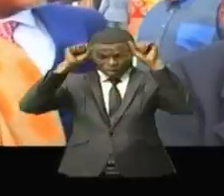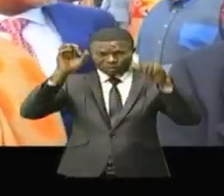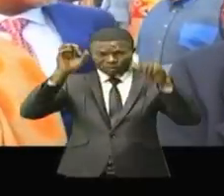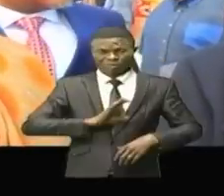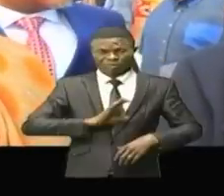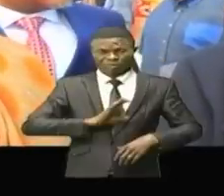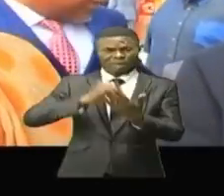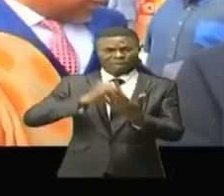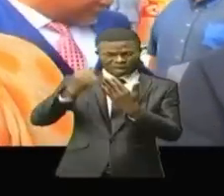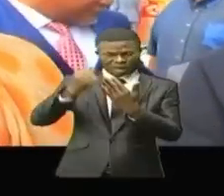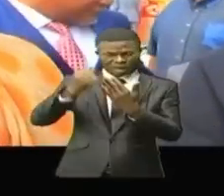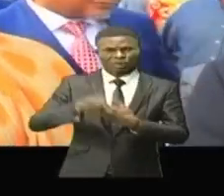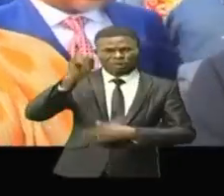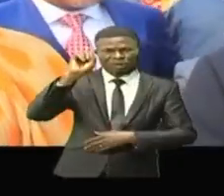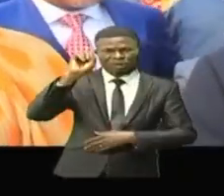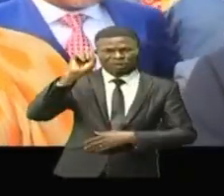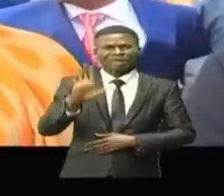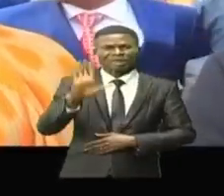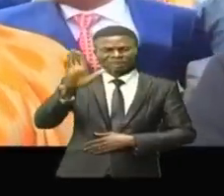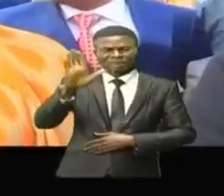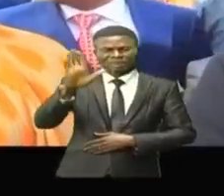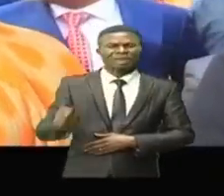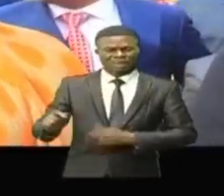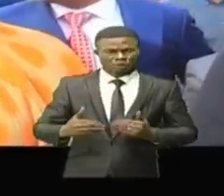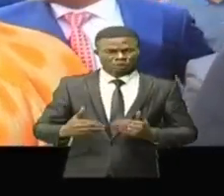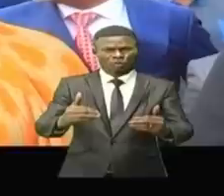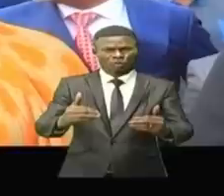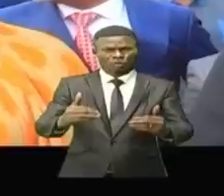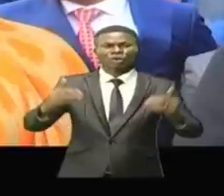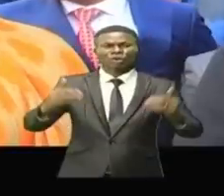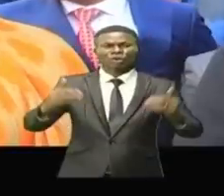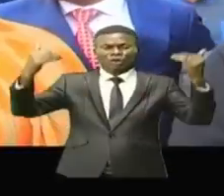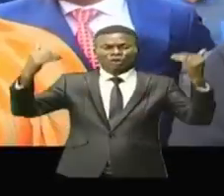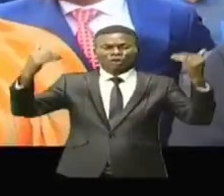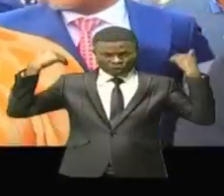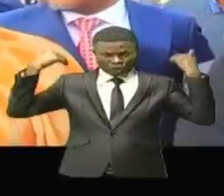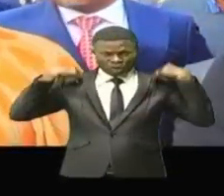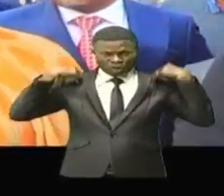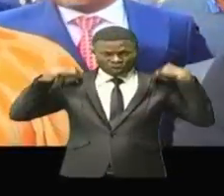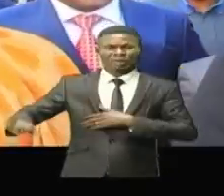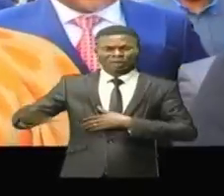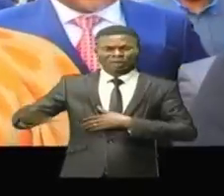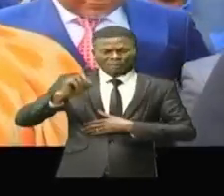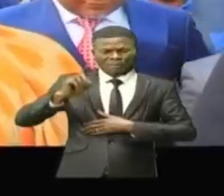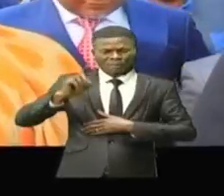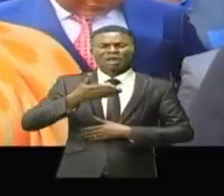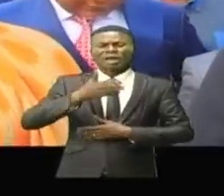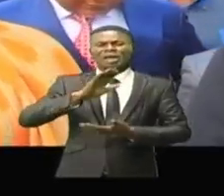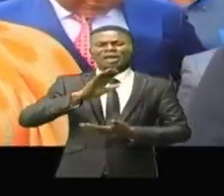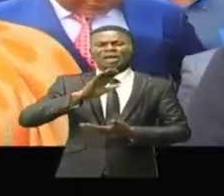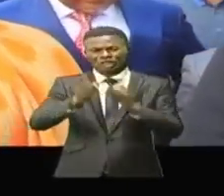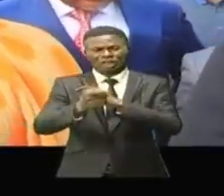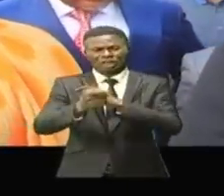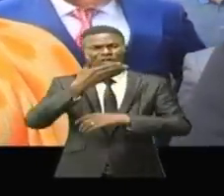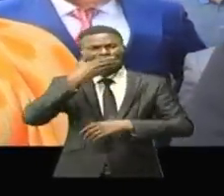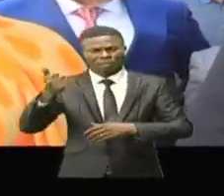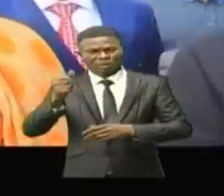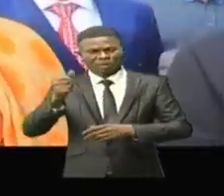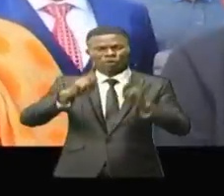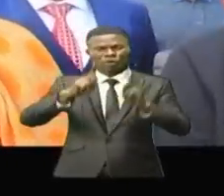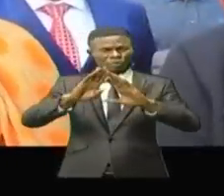des 145 territoires où le chef de l'État veut voir l'amélioration de la vie sociale de sa